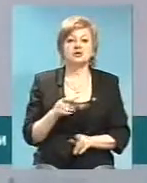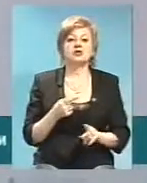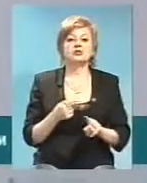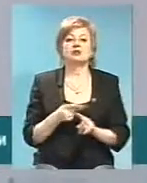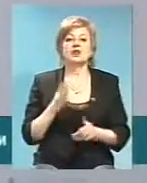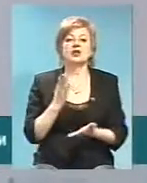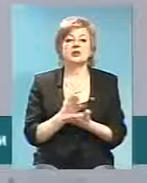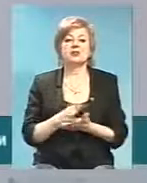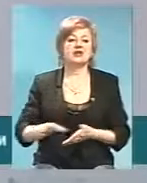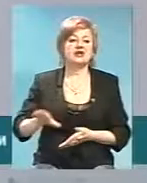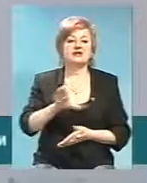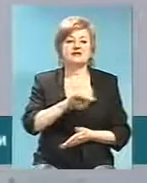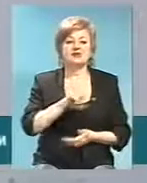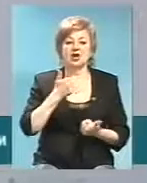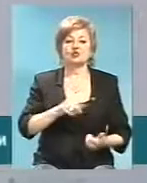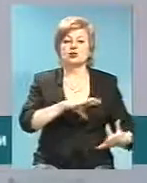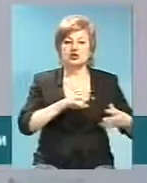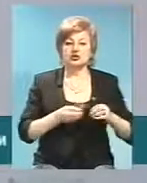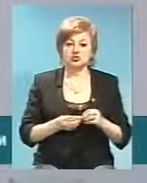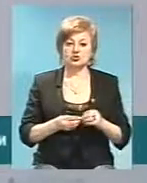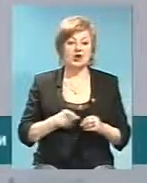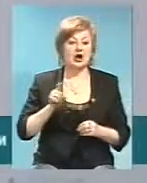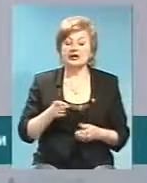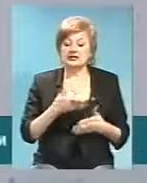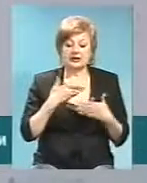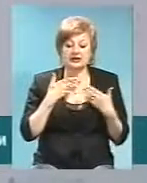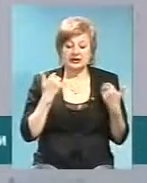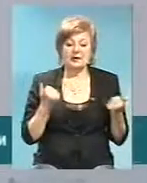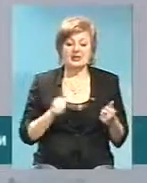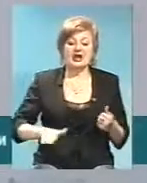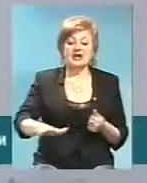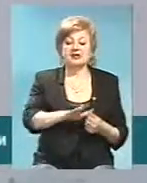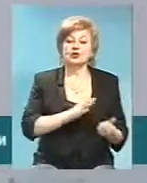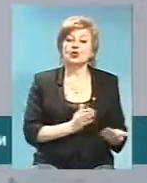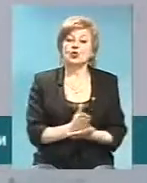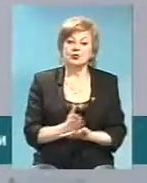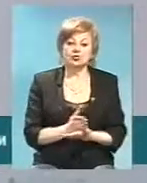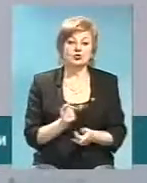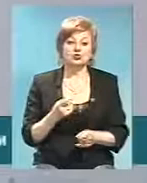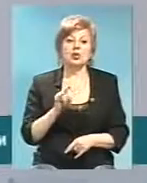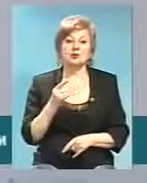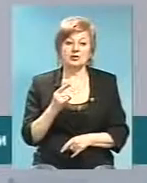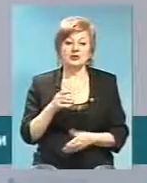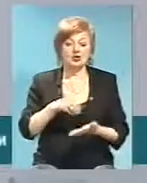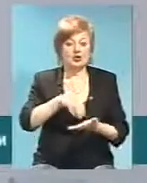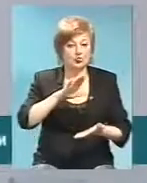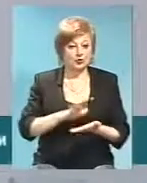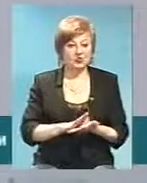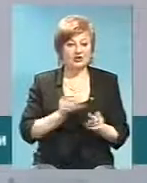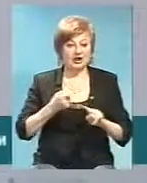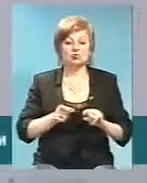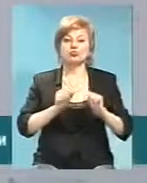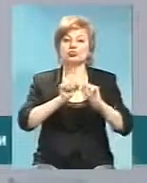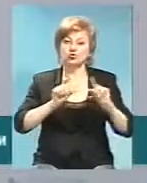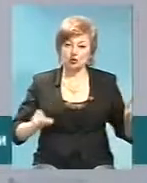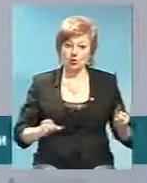всі мають прекрасні результати, вони не мали території обслуговування. І для того, щоб дитину зарахувати до цього закладу,